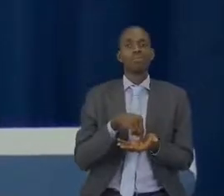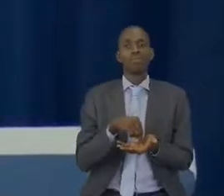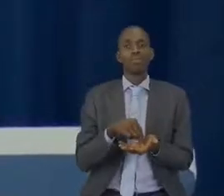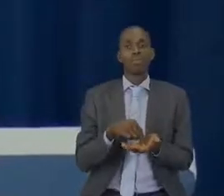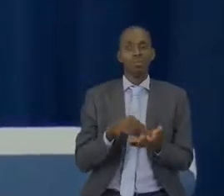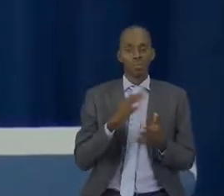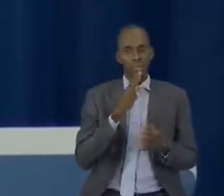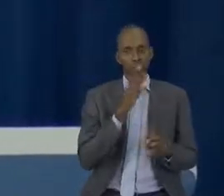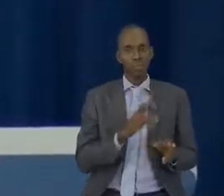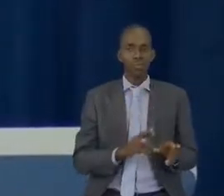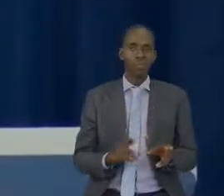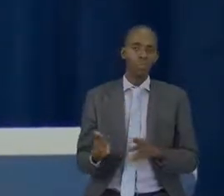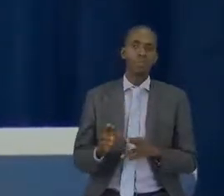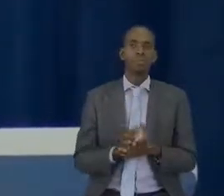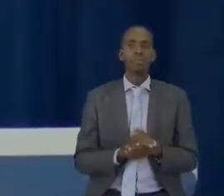Prépare-toi.